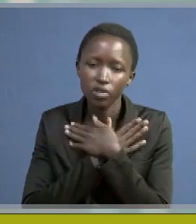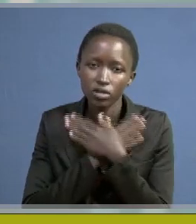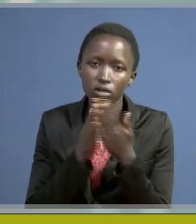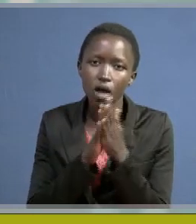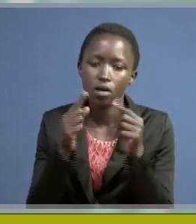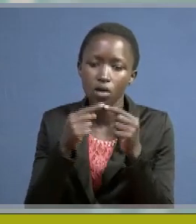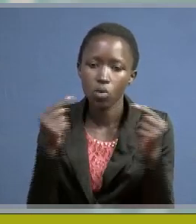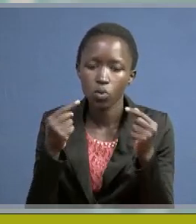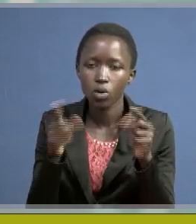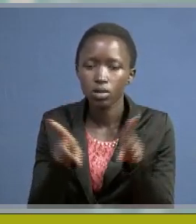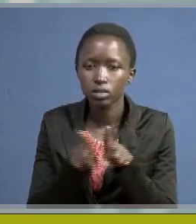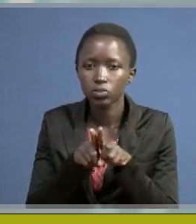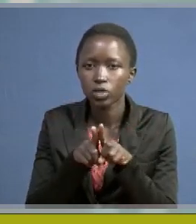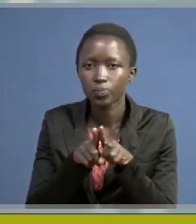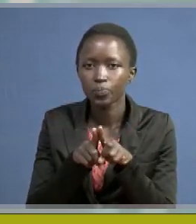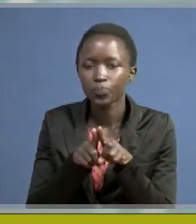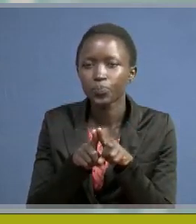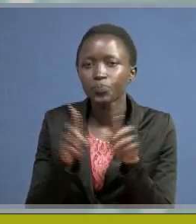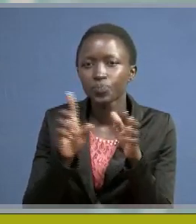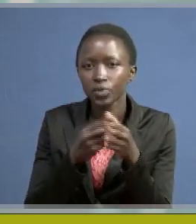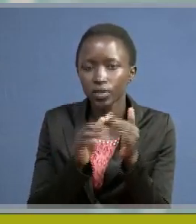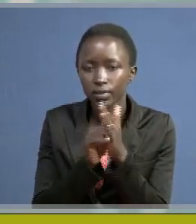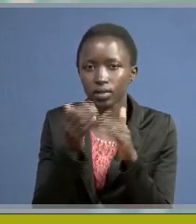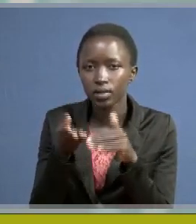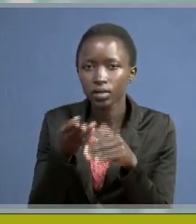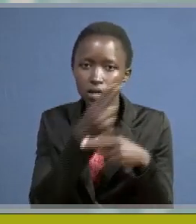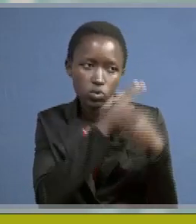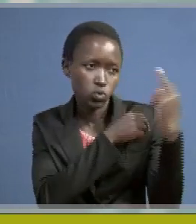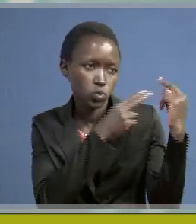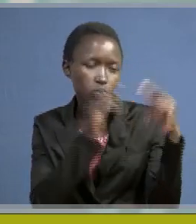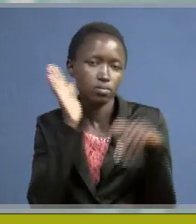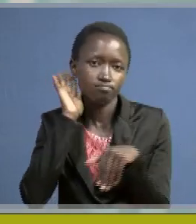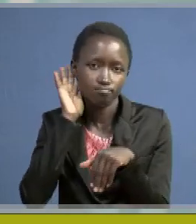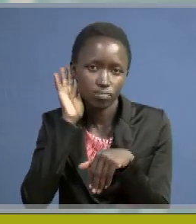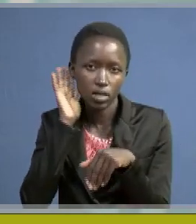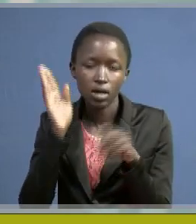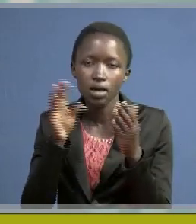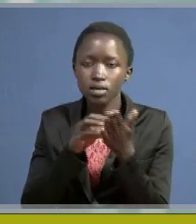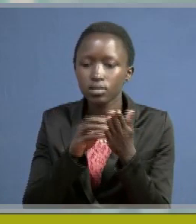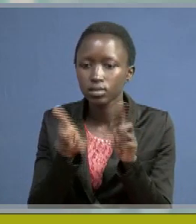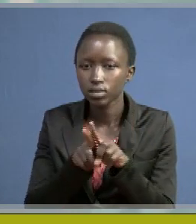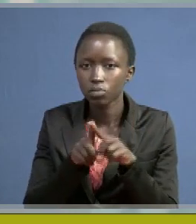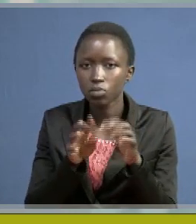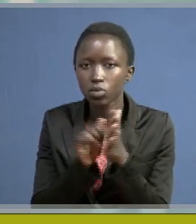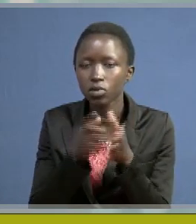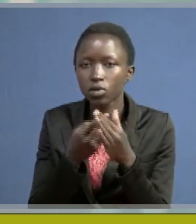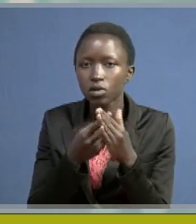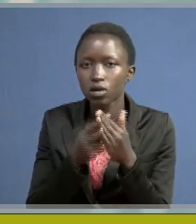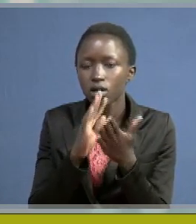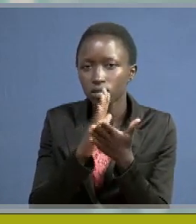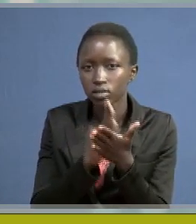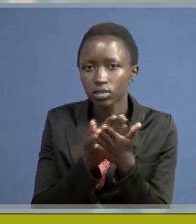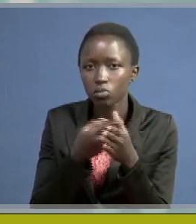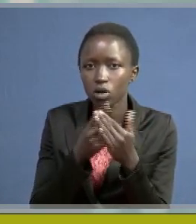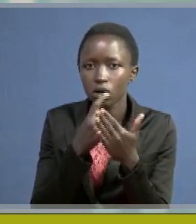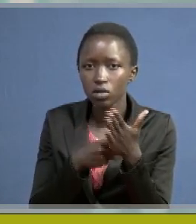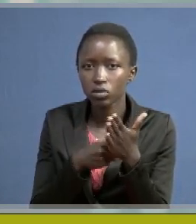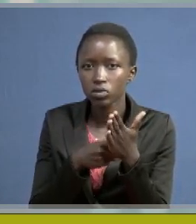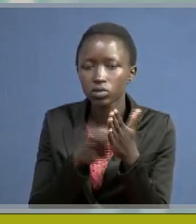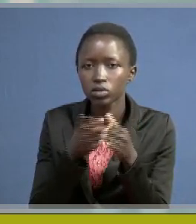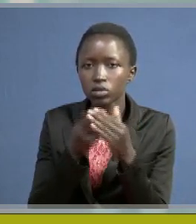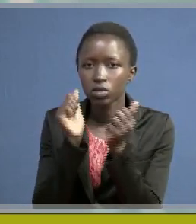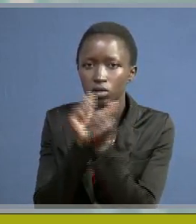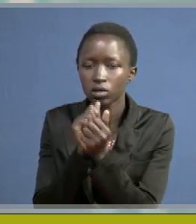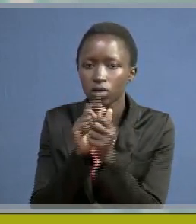na maadui kwa kiwango sawa. Aidha, historia yake ya kusikiza kesi sawa na hizo imepelekea baadhi ya washukiwa